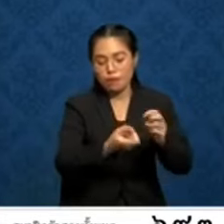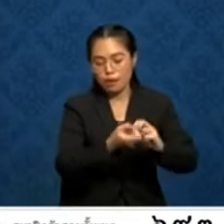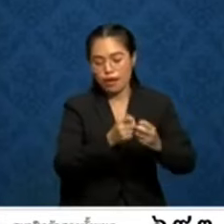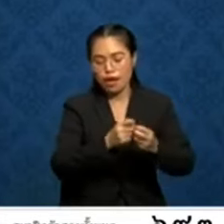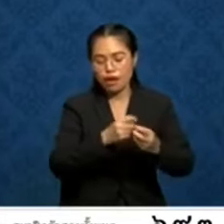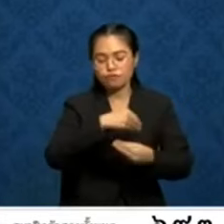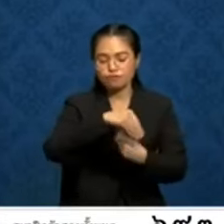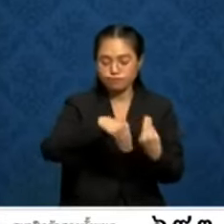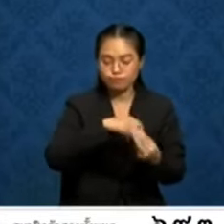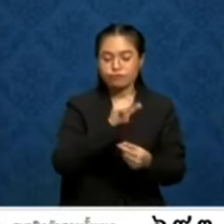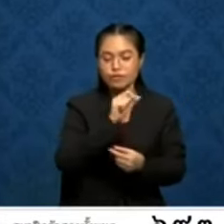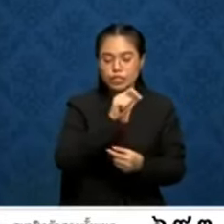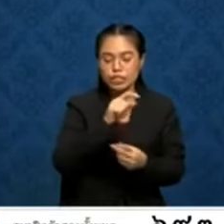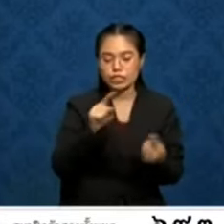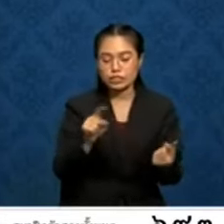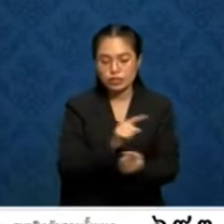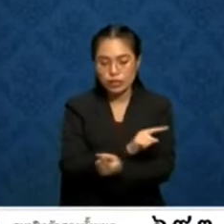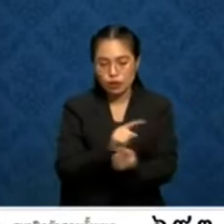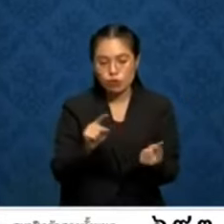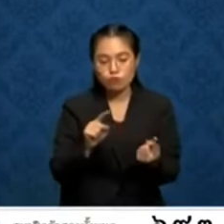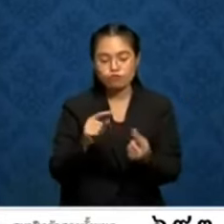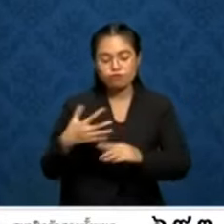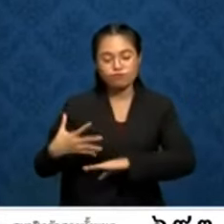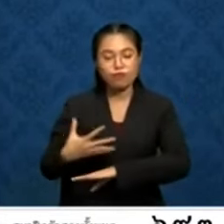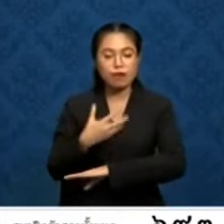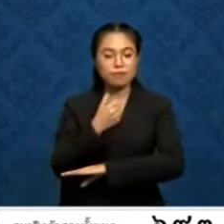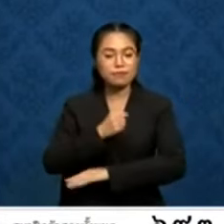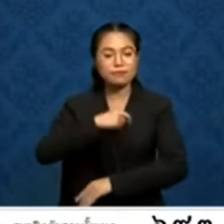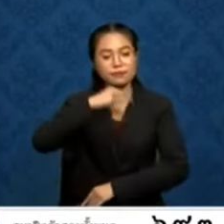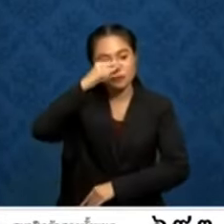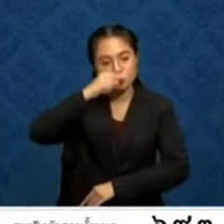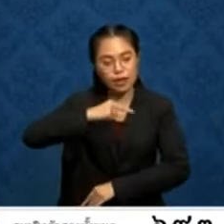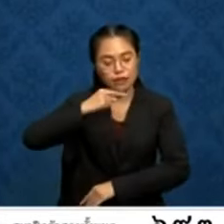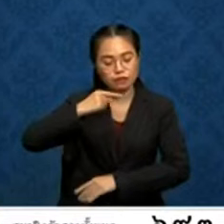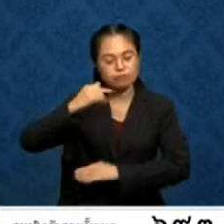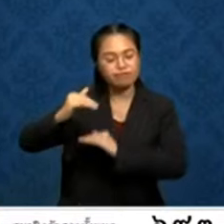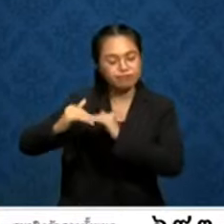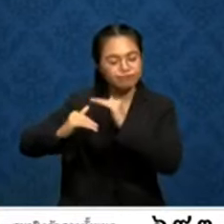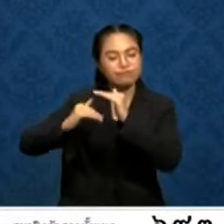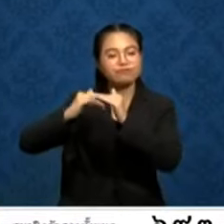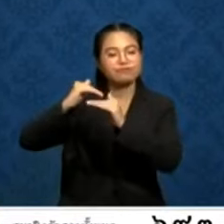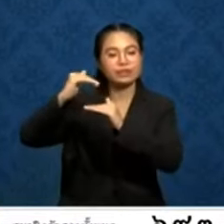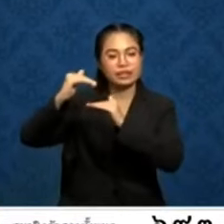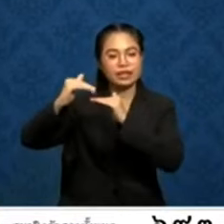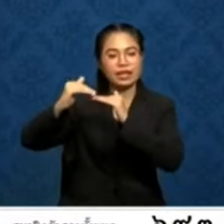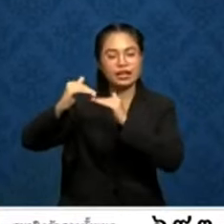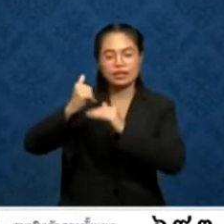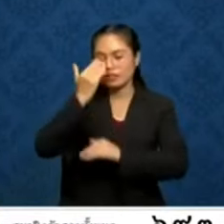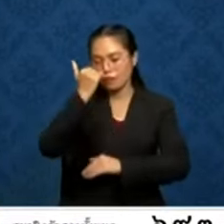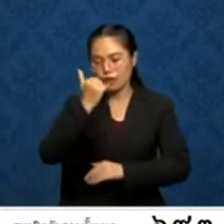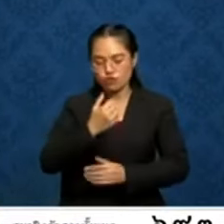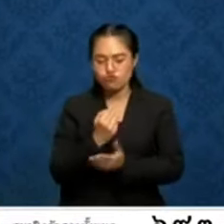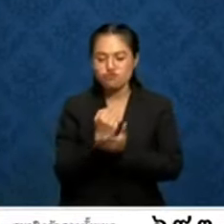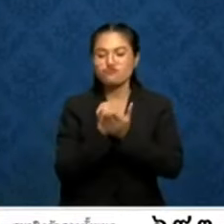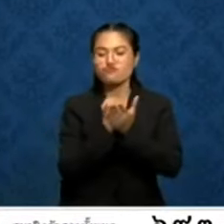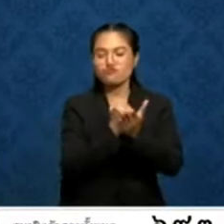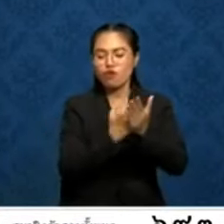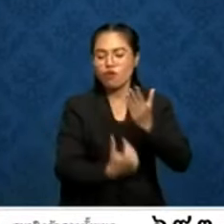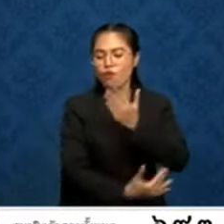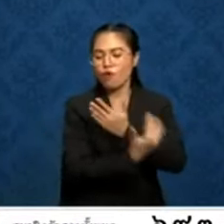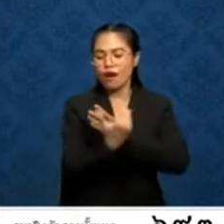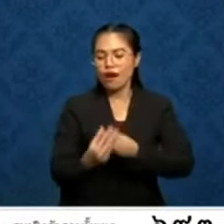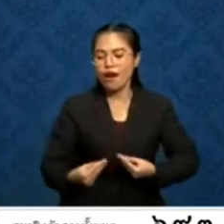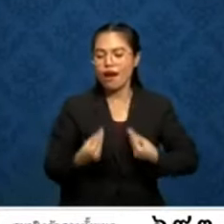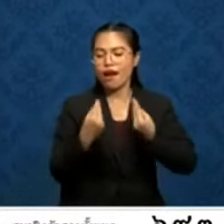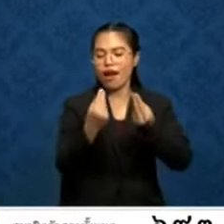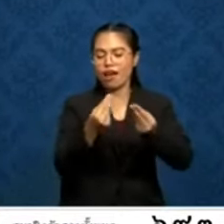ฐกิจสังคมการเมืองของประเทศให้เจริญก้าวหน้าเพื่อสร้างโอกาสอย่างเท่าเทียมท